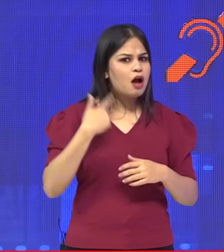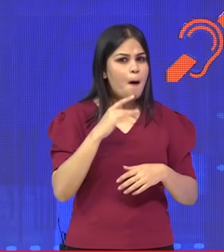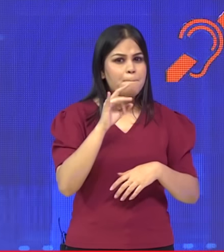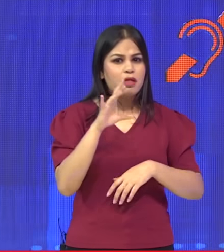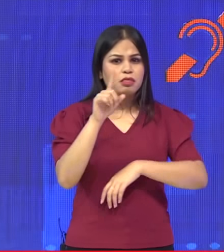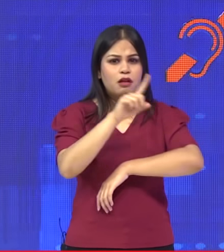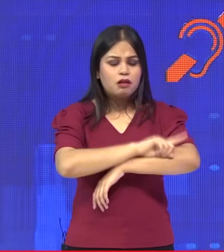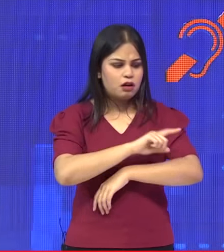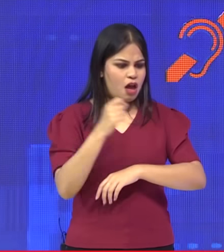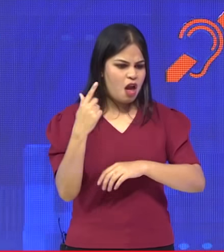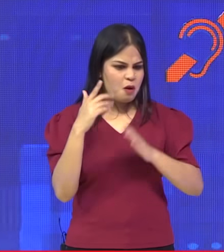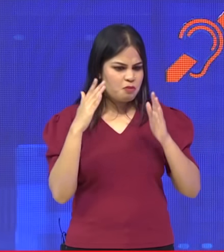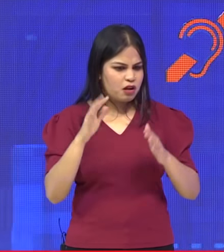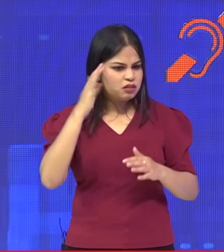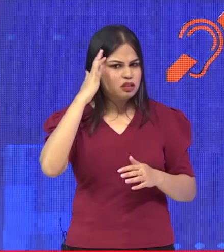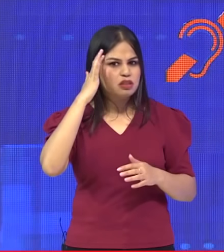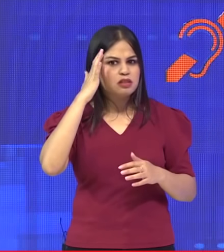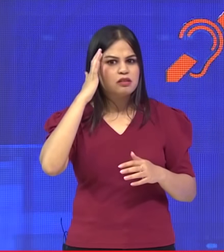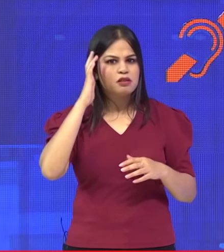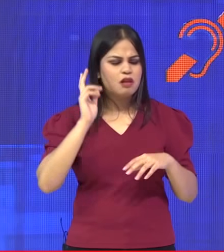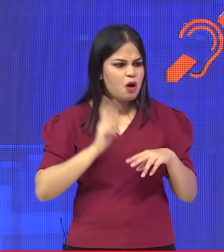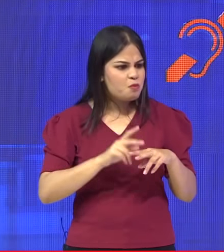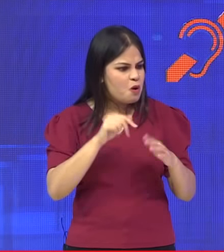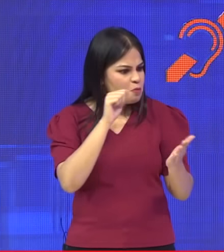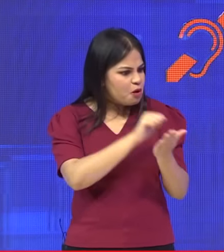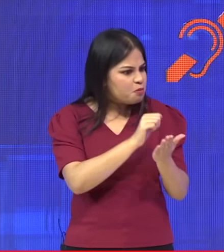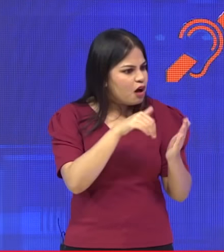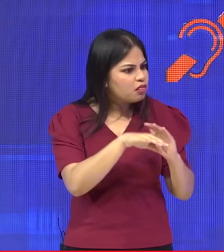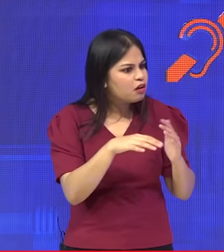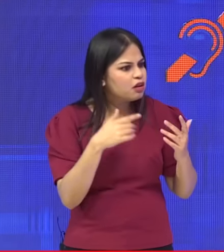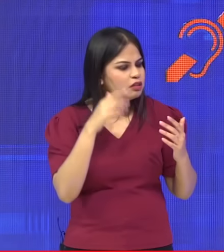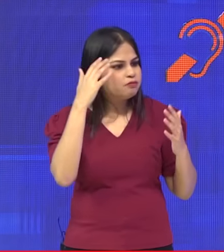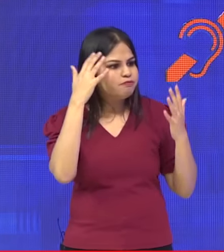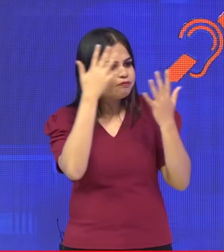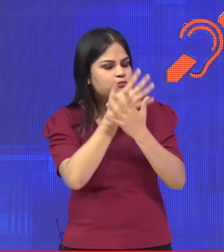एक महीने टेंशन में रहा करते थे की ये क्या छाप है